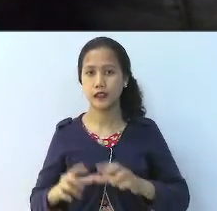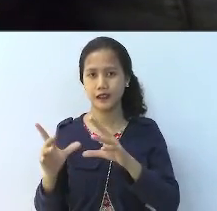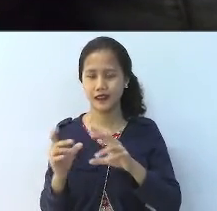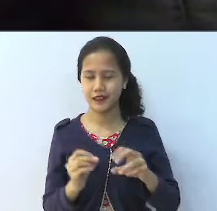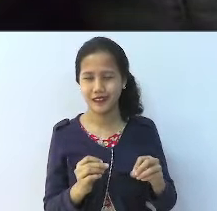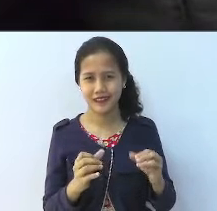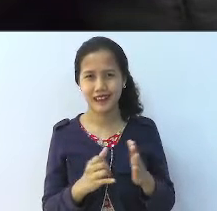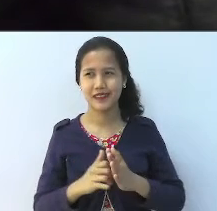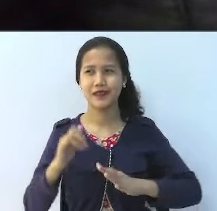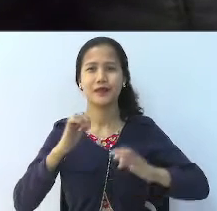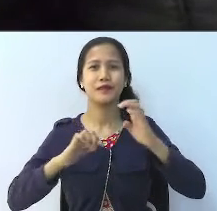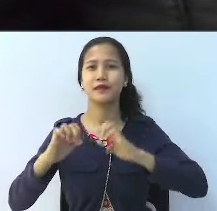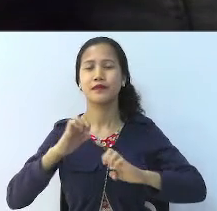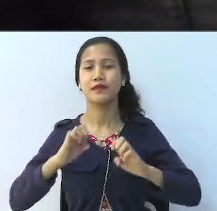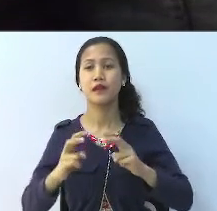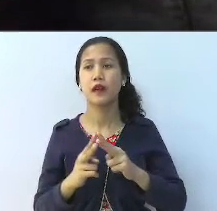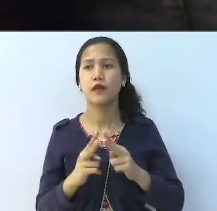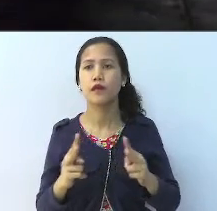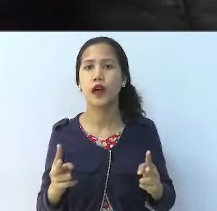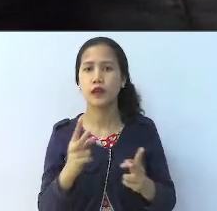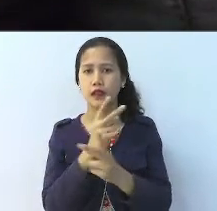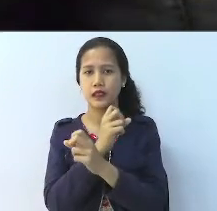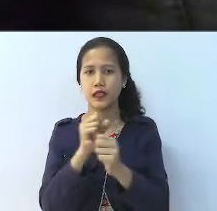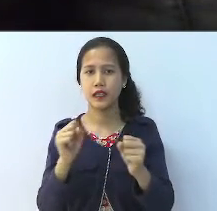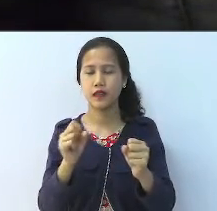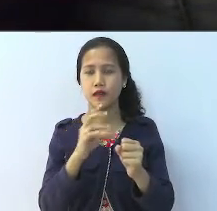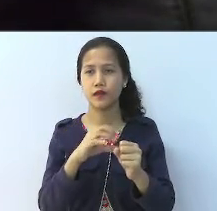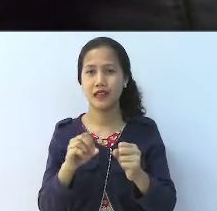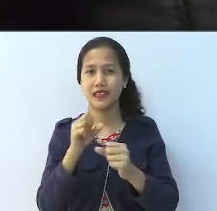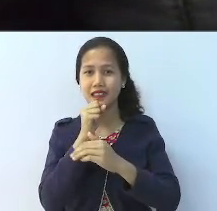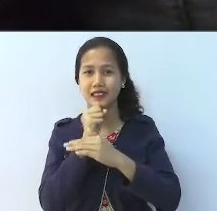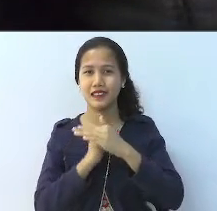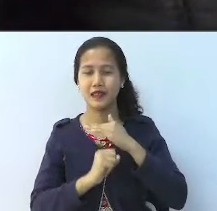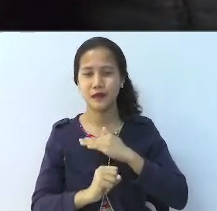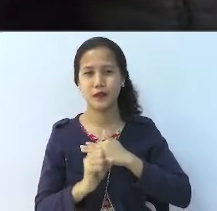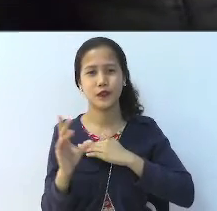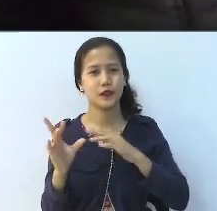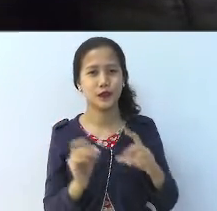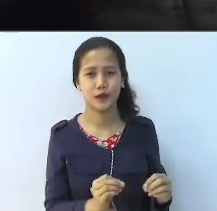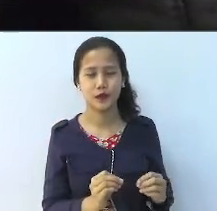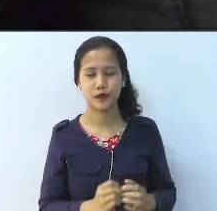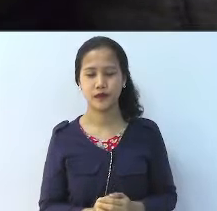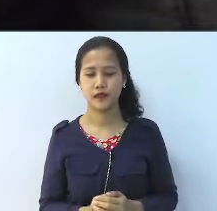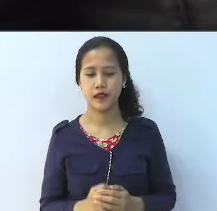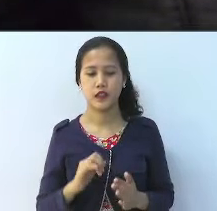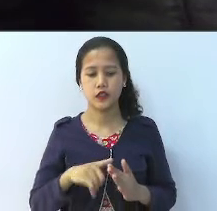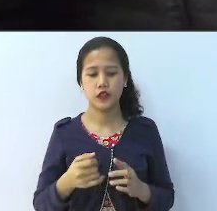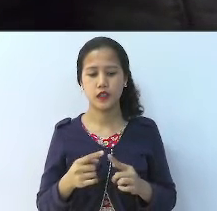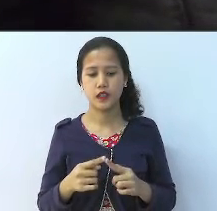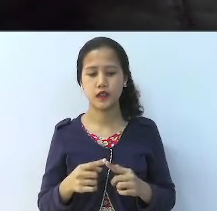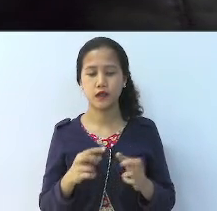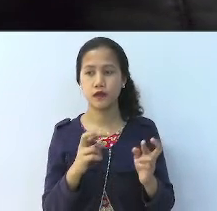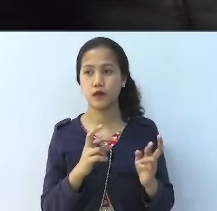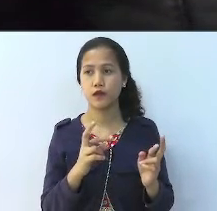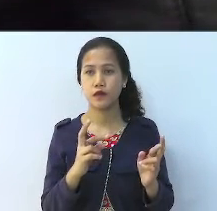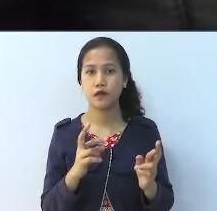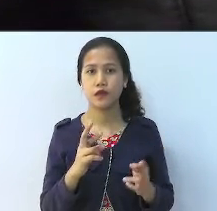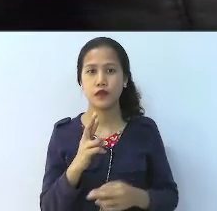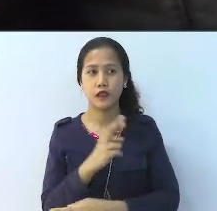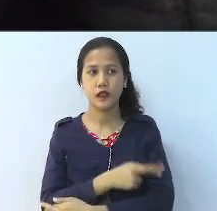kayong natutunan ngayong araw na to. At kapag may mga nararamdaman po kayong pananakit ng inyong mukha,